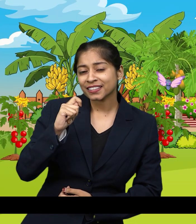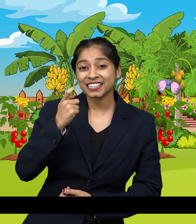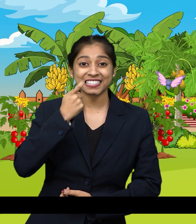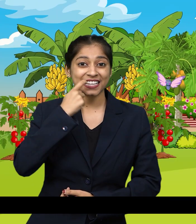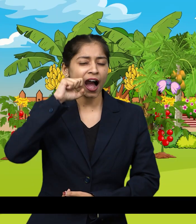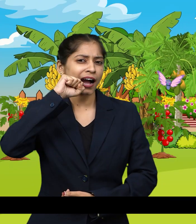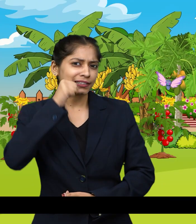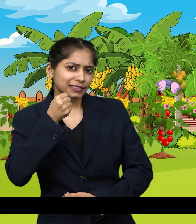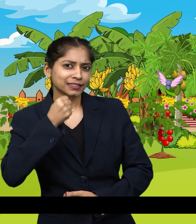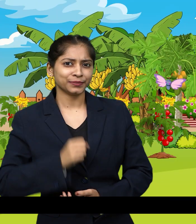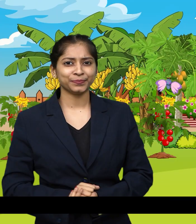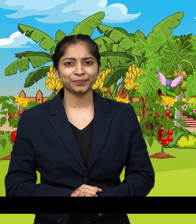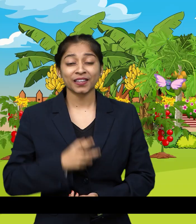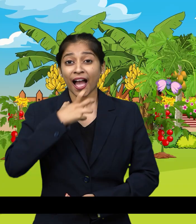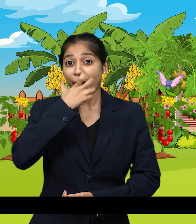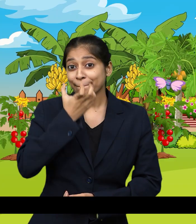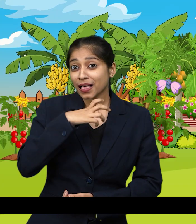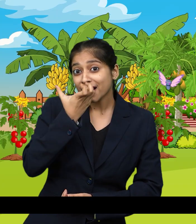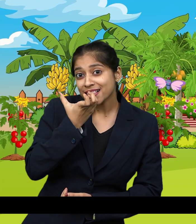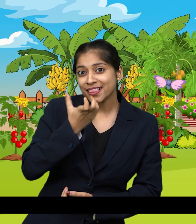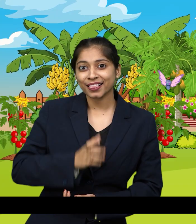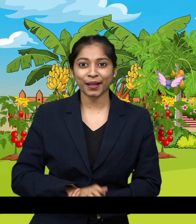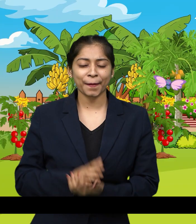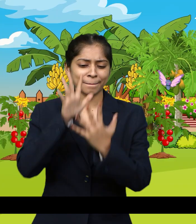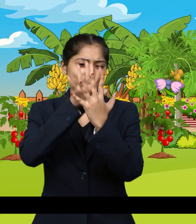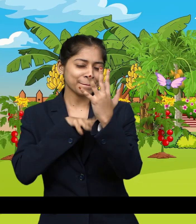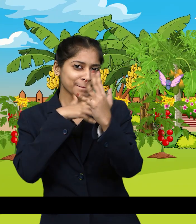मूली, सेब, अनानास,